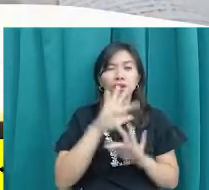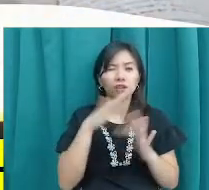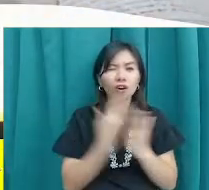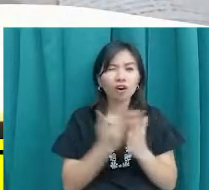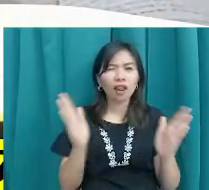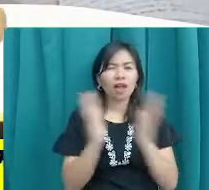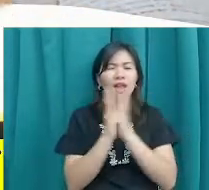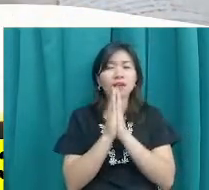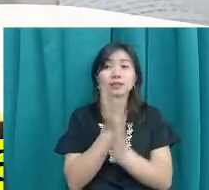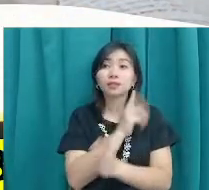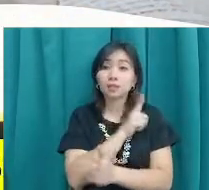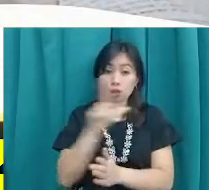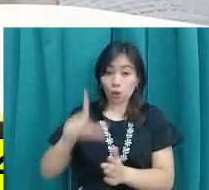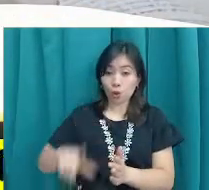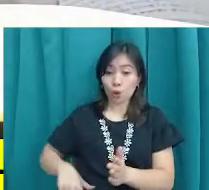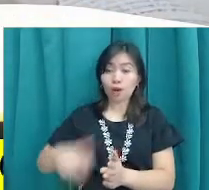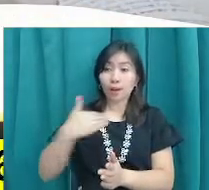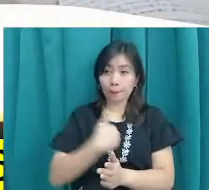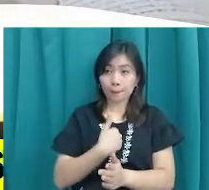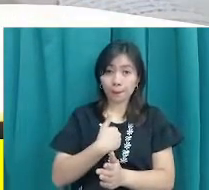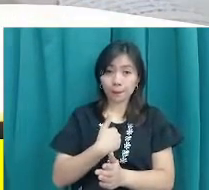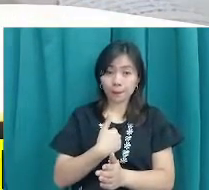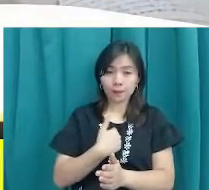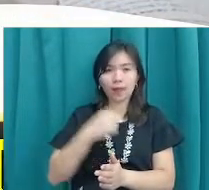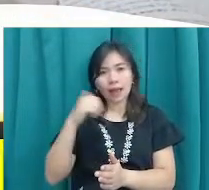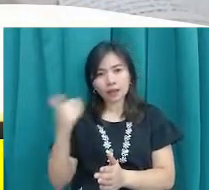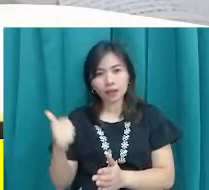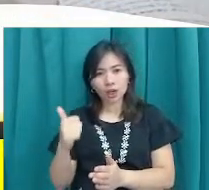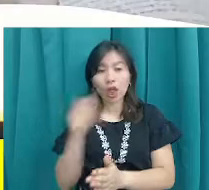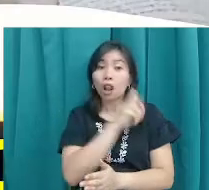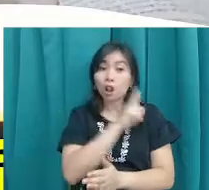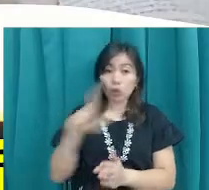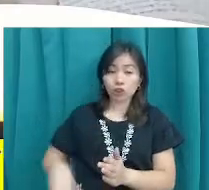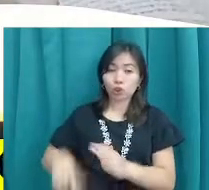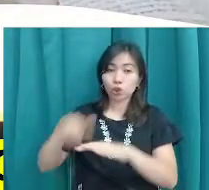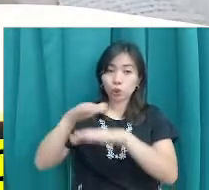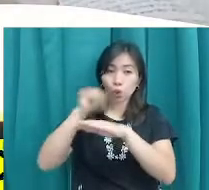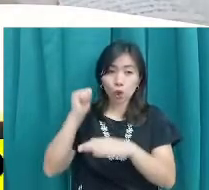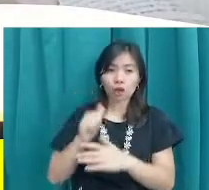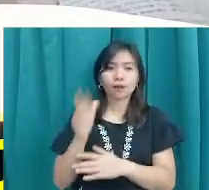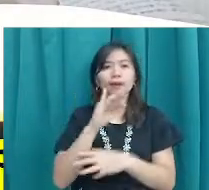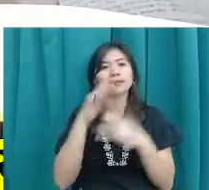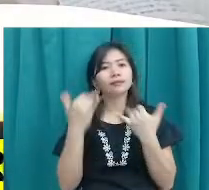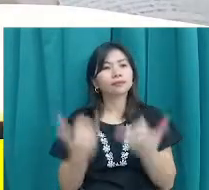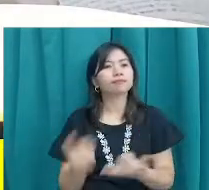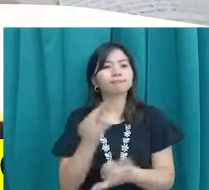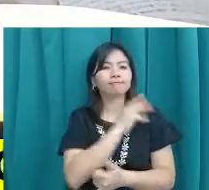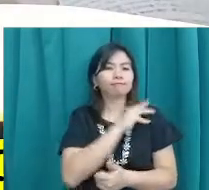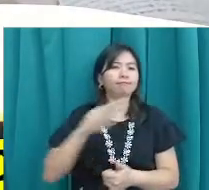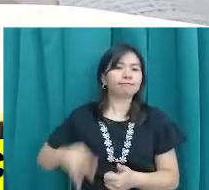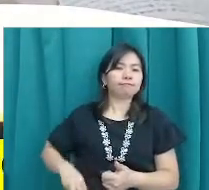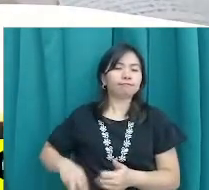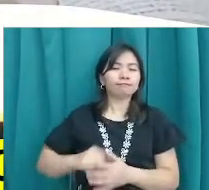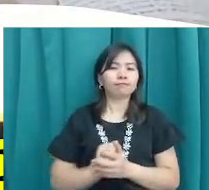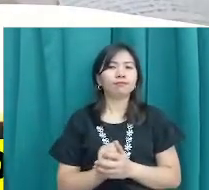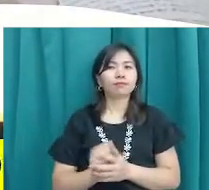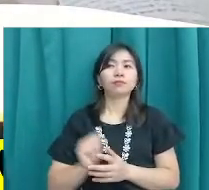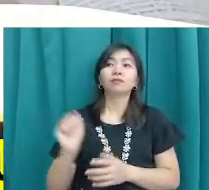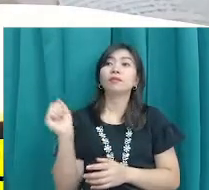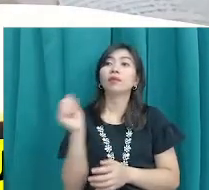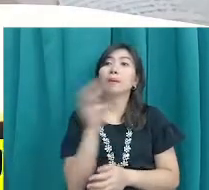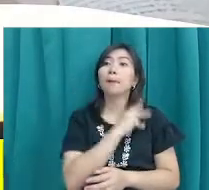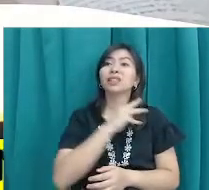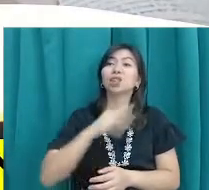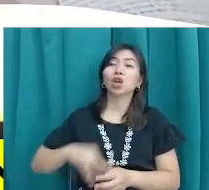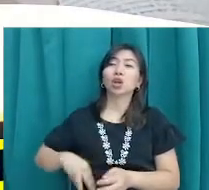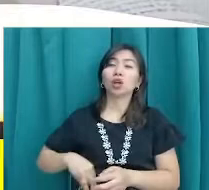nagtanong sa kanya ng ganon, pinaliwanagan ng Panginoon Hesus Kristo, 23 and 24, daw lumabas ngayon si Judas. Sabi ni Judas,